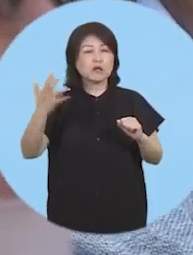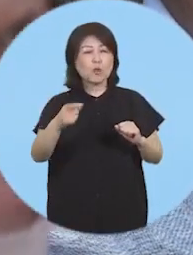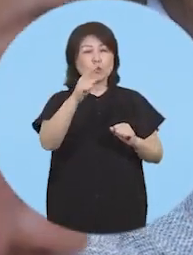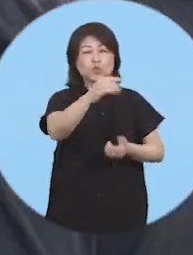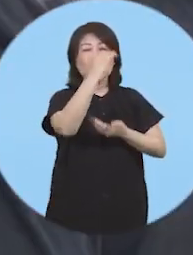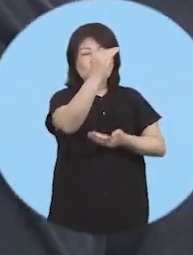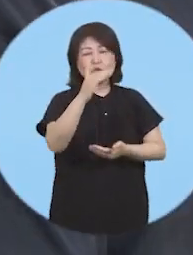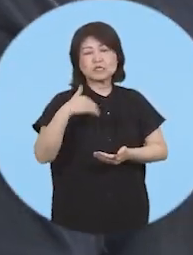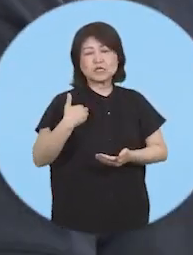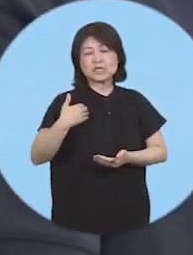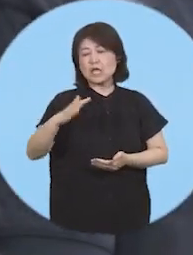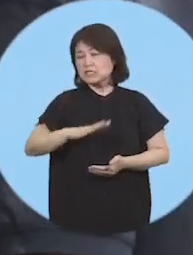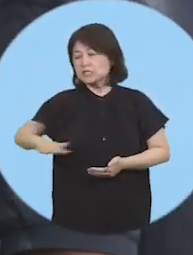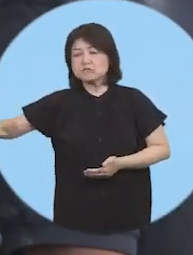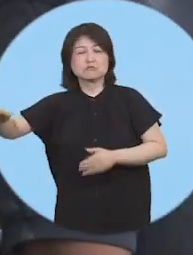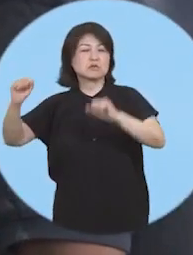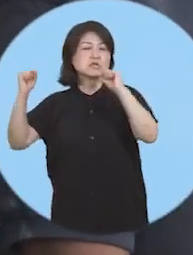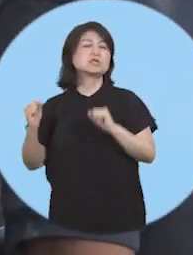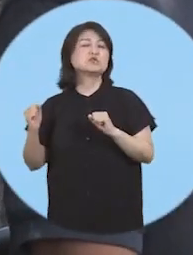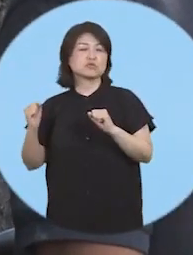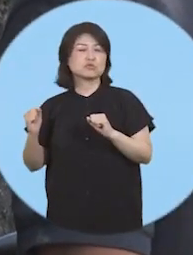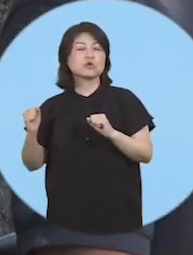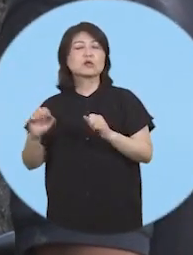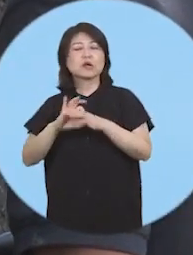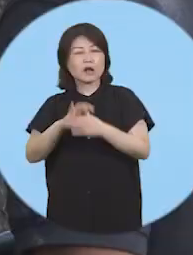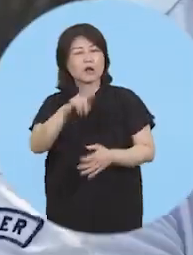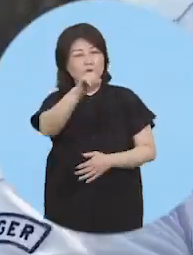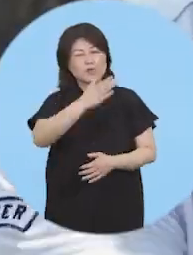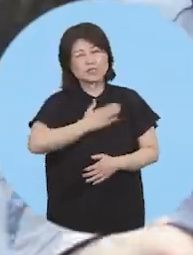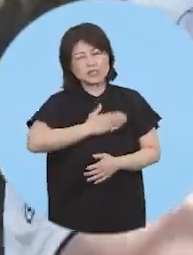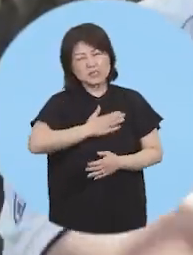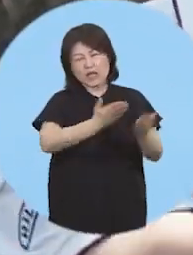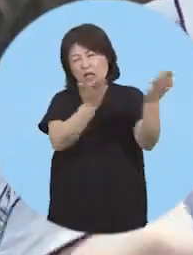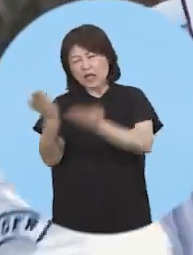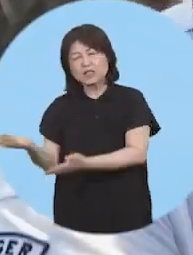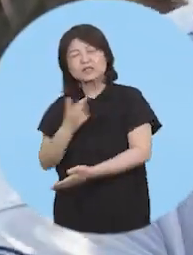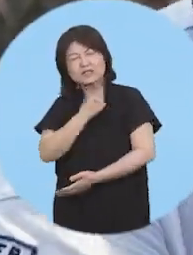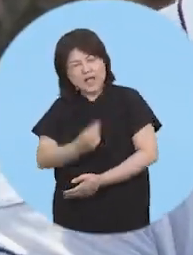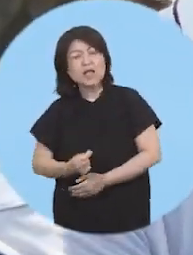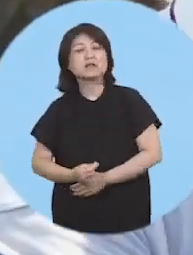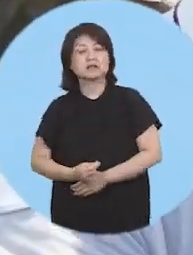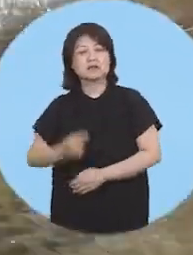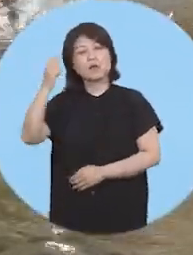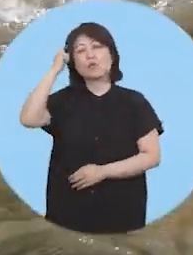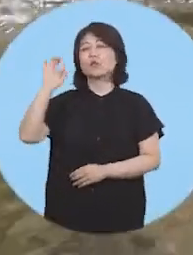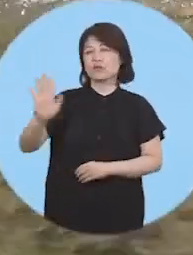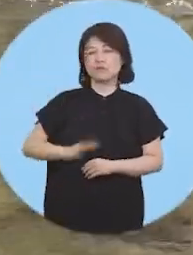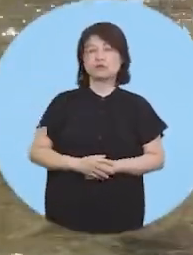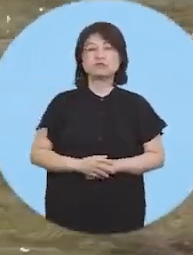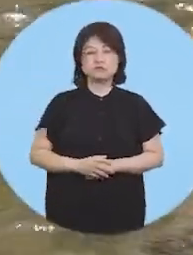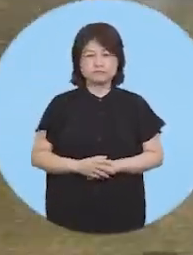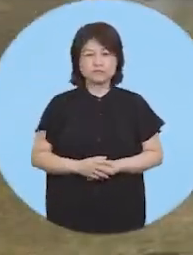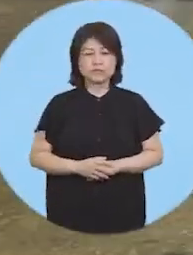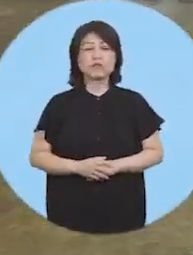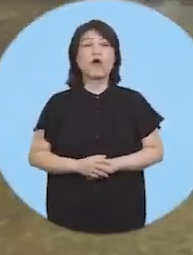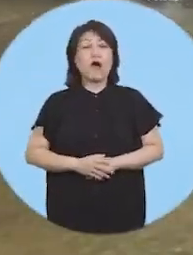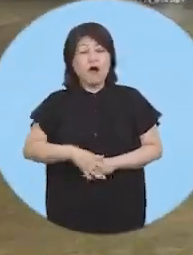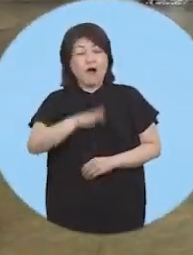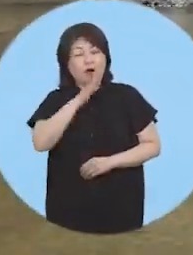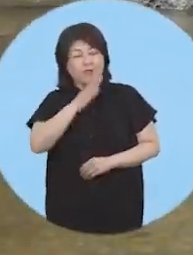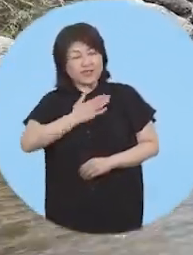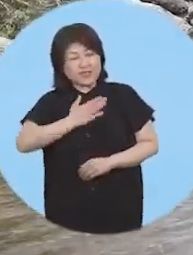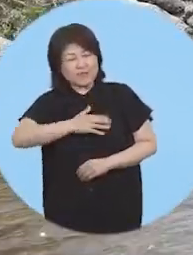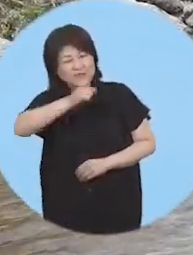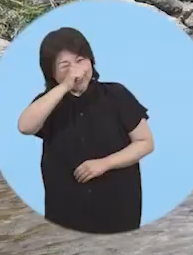っていうのがあるんで、そこにもやっぱりスポットを当ててあげたいなっていうのは僕個人的に思うところではあります。 あ、本当気持ちいいな、これ いい